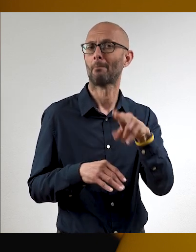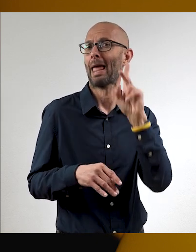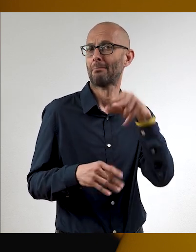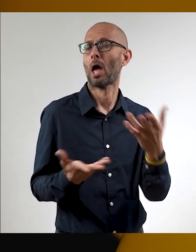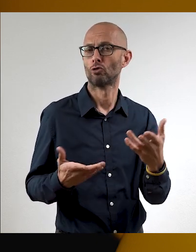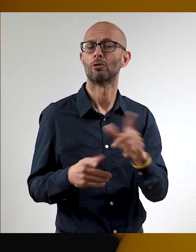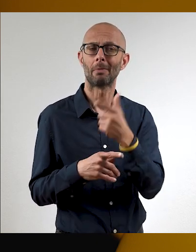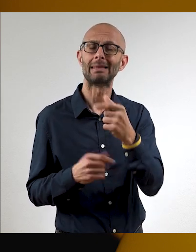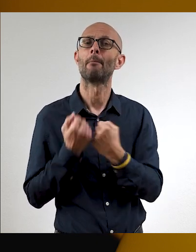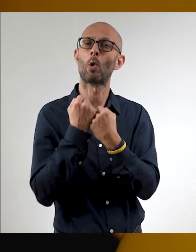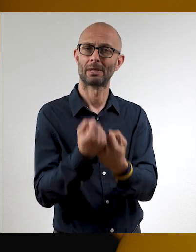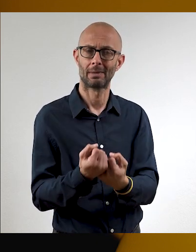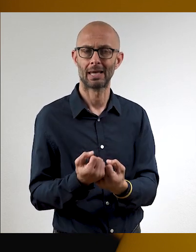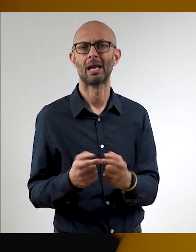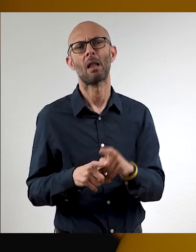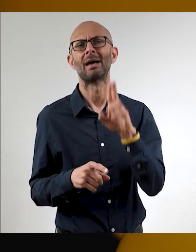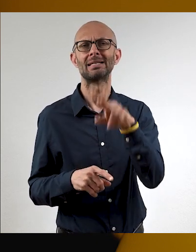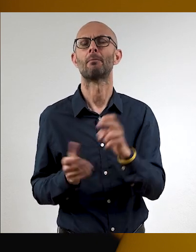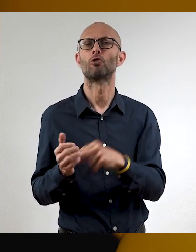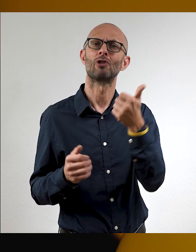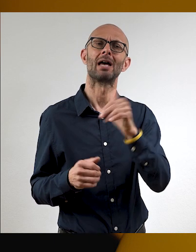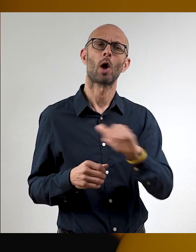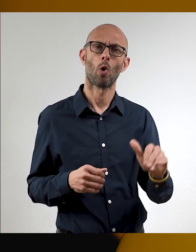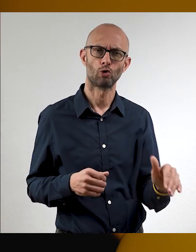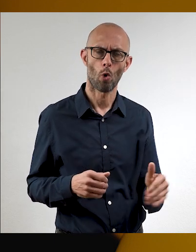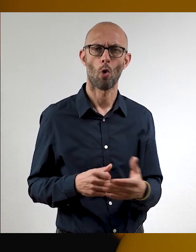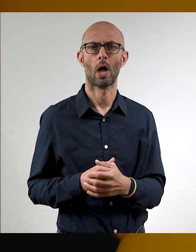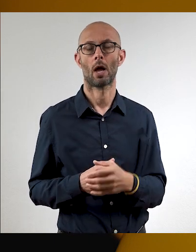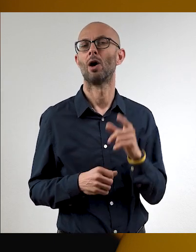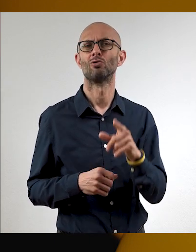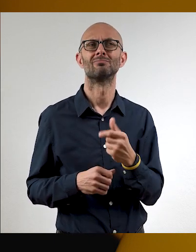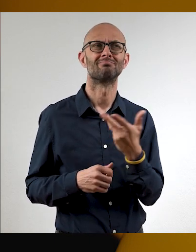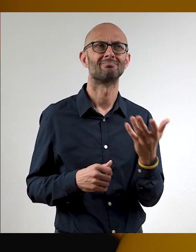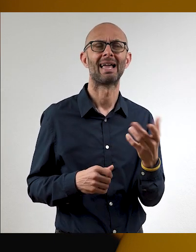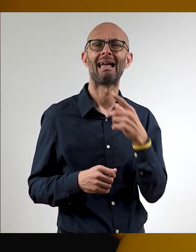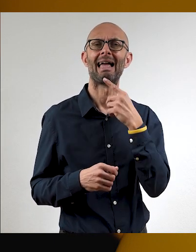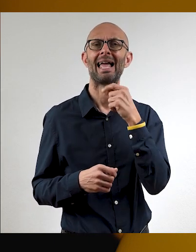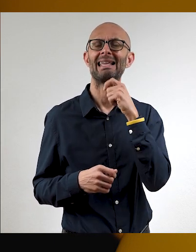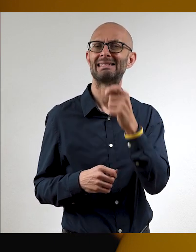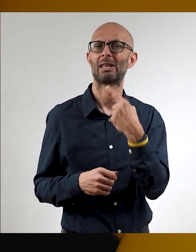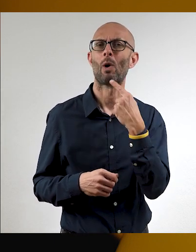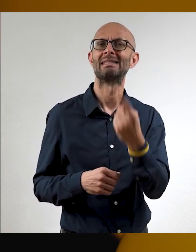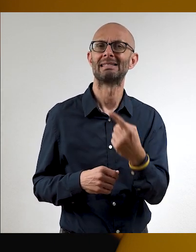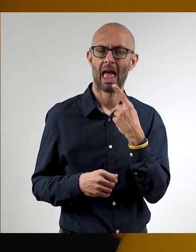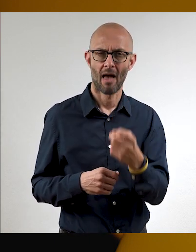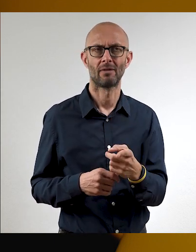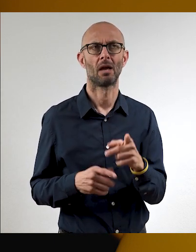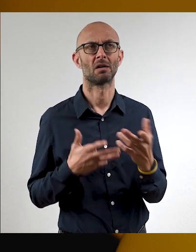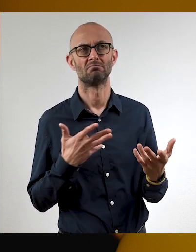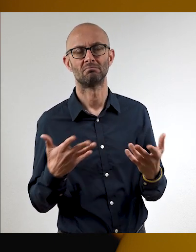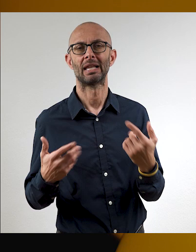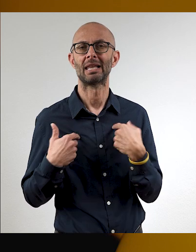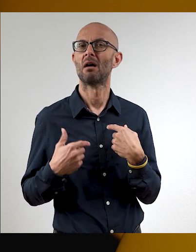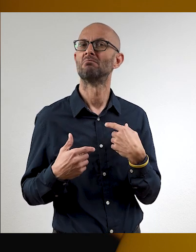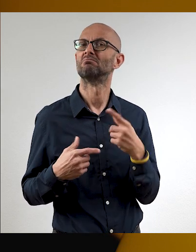vendarle imaš, pa te podpira, pa se imaš pa še enega otroka. To so ene izjave, ki